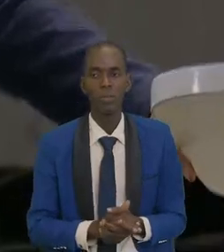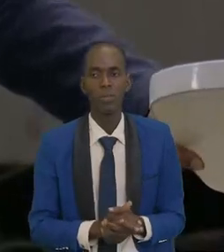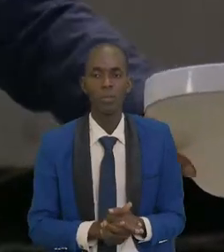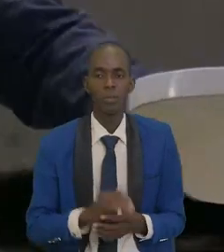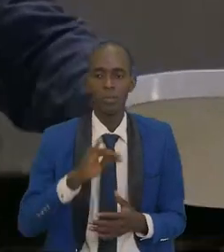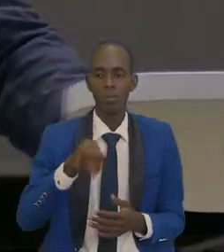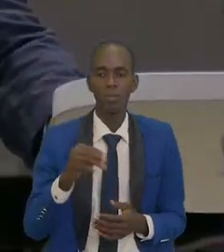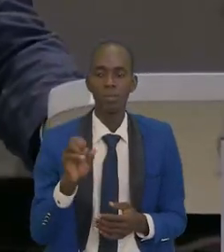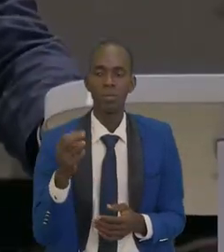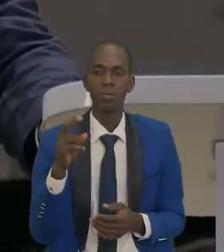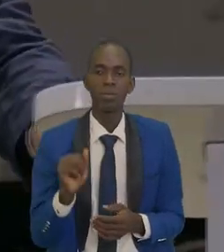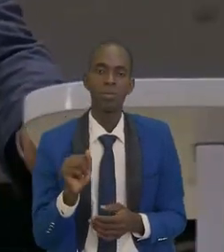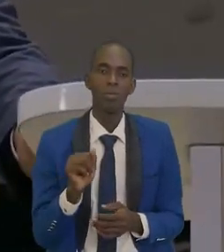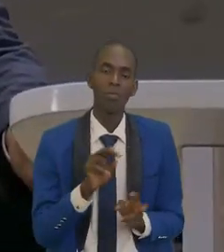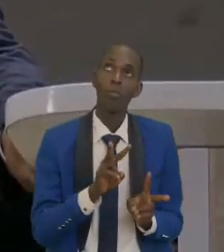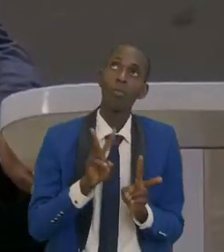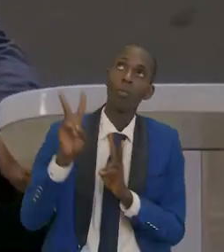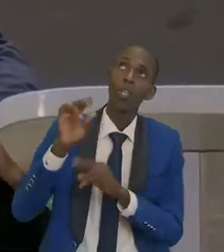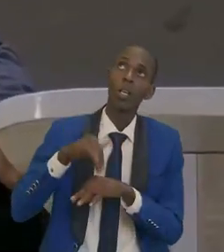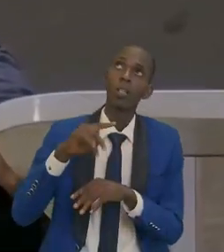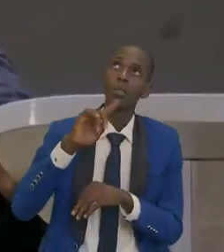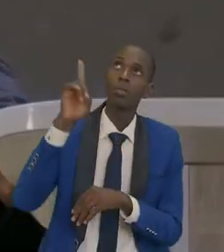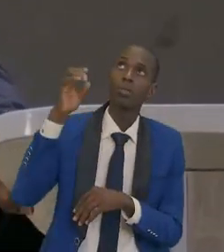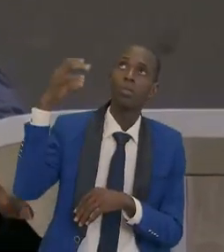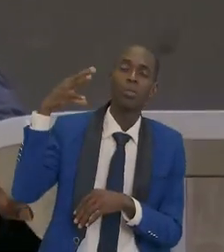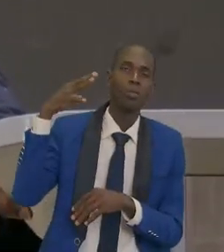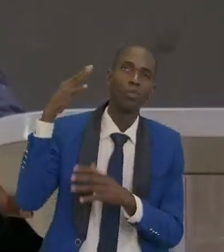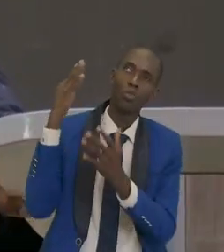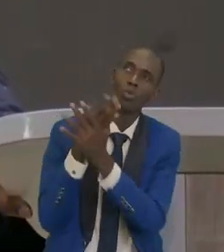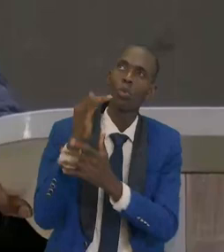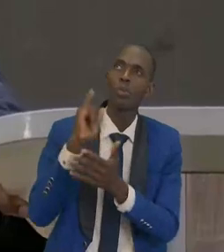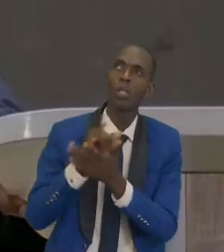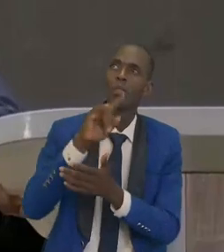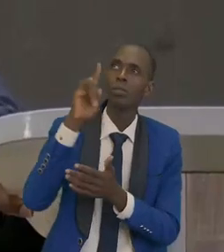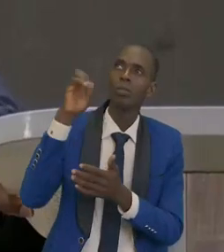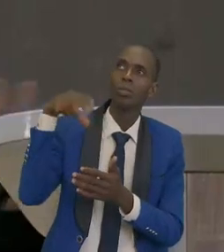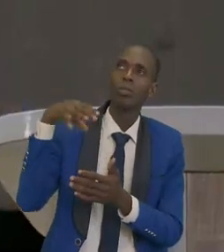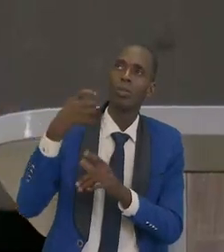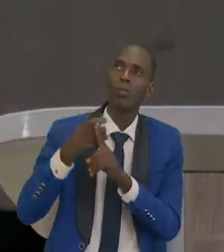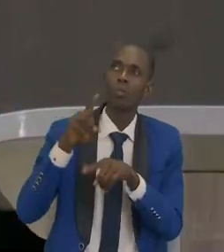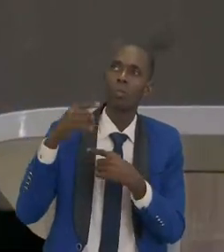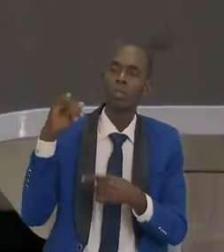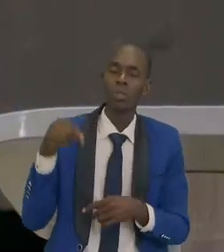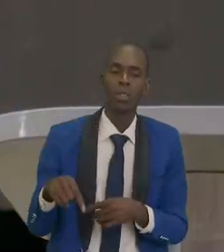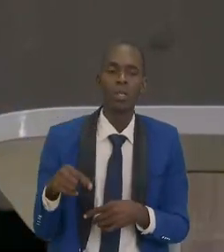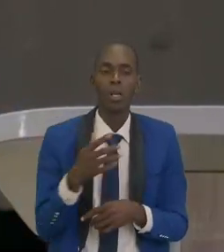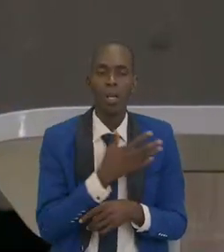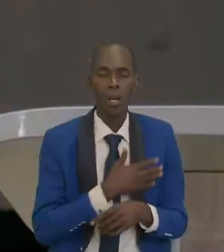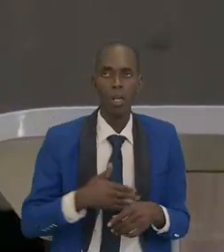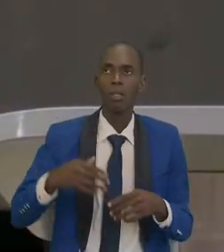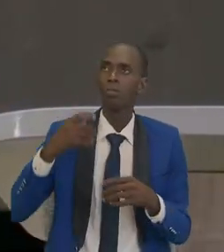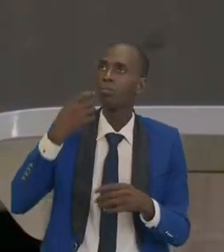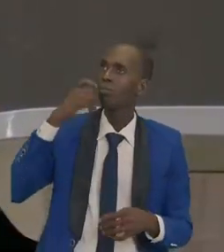Josué, regarde le soleil, arrête le soleil. Et il a obéi. Ça, c'est le